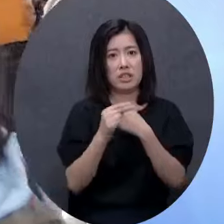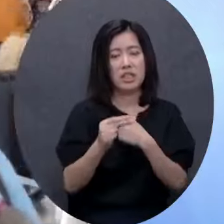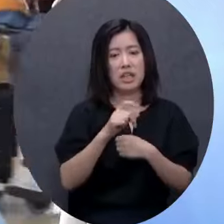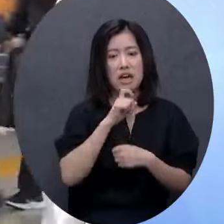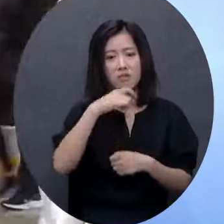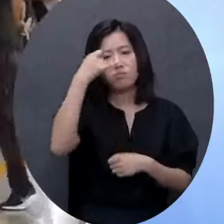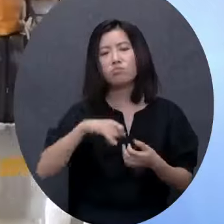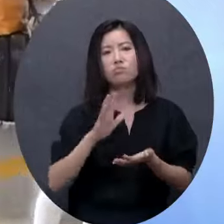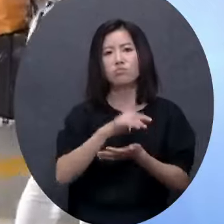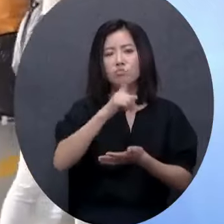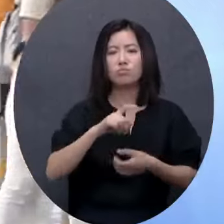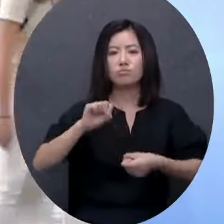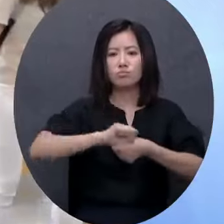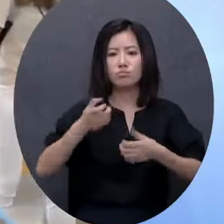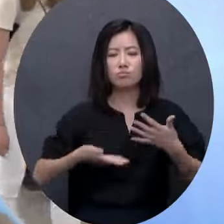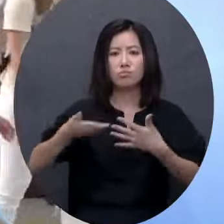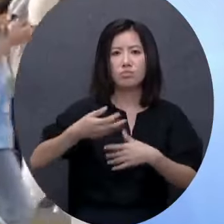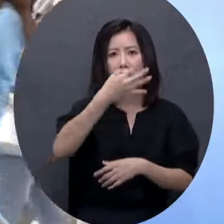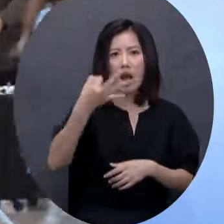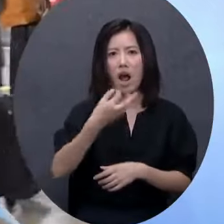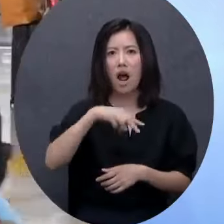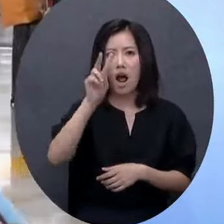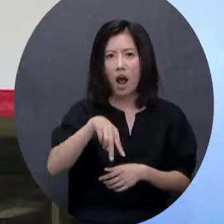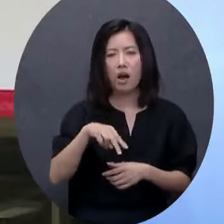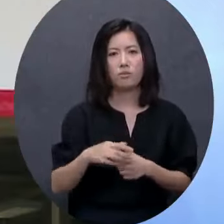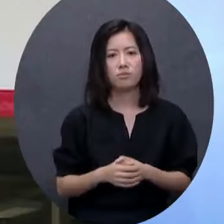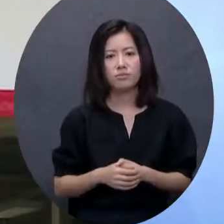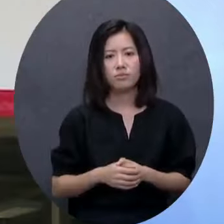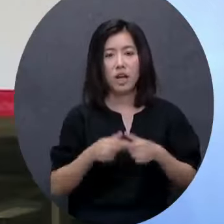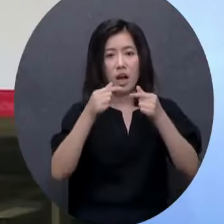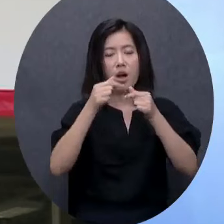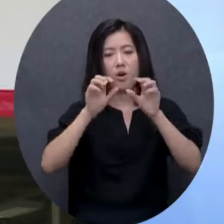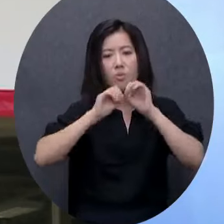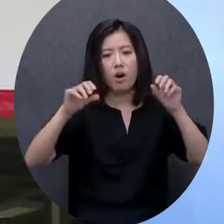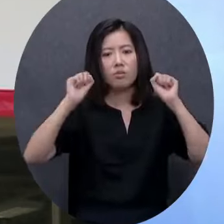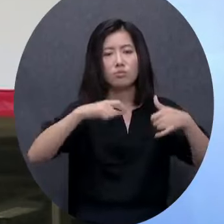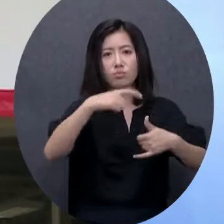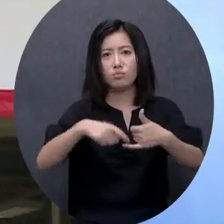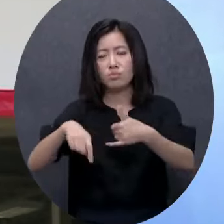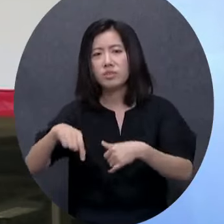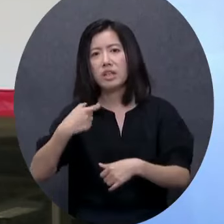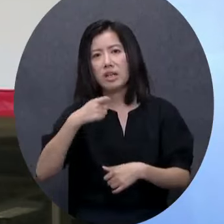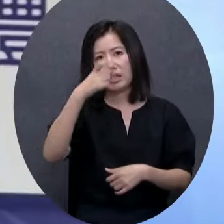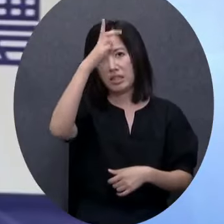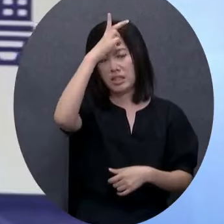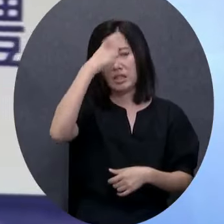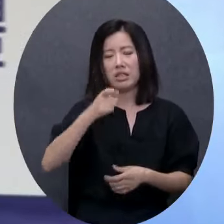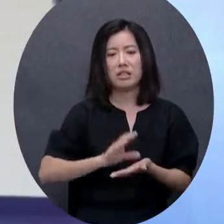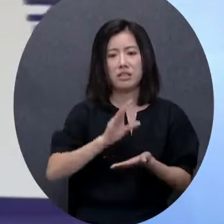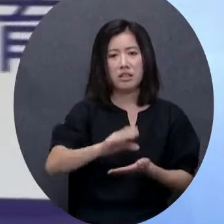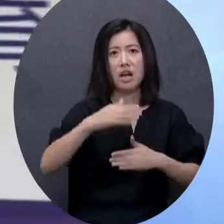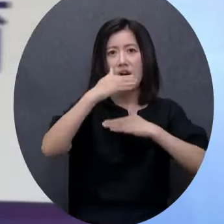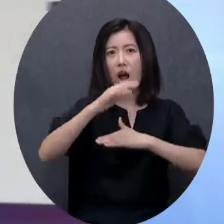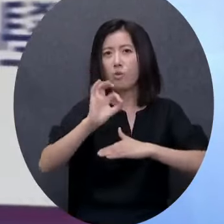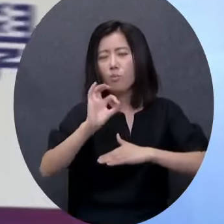下年度资助额将会提升到32000元。蔡玉坤说，运动员资助是以公帑支付，不可能